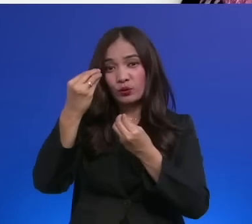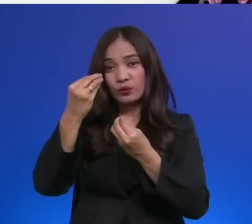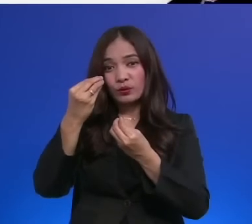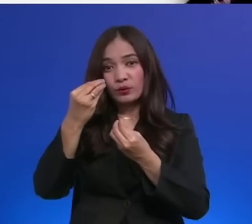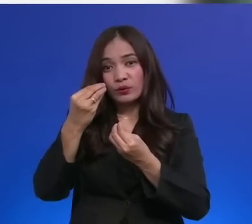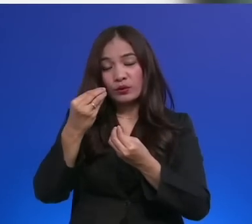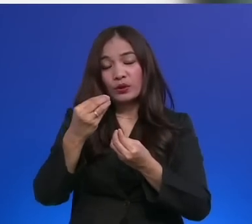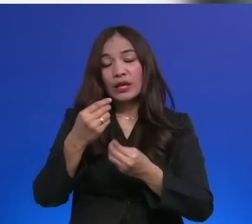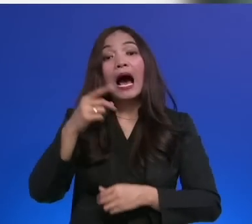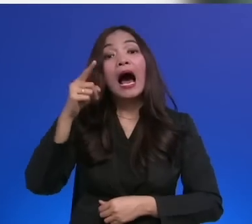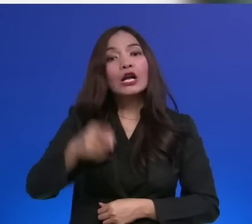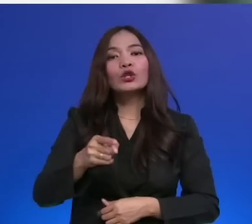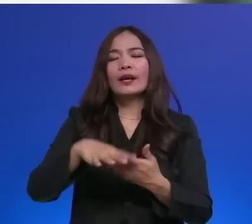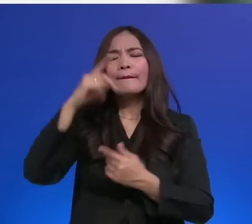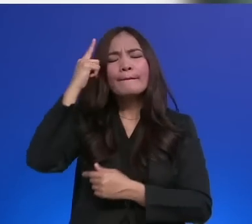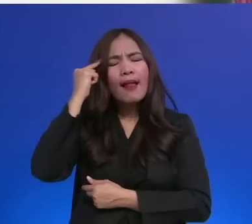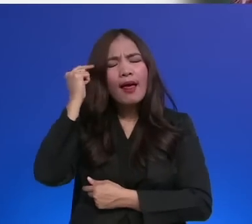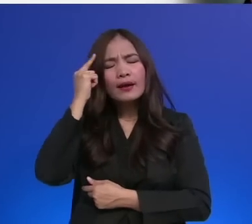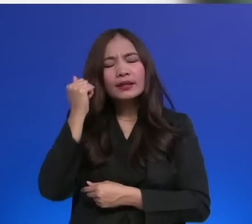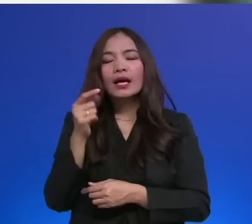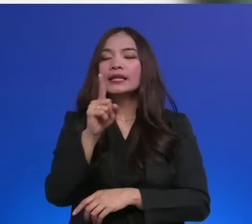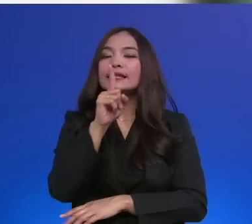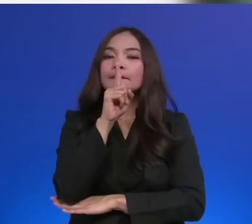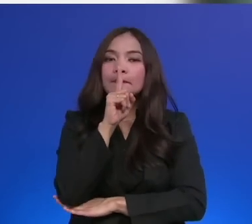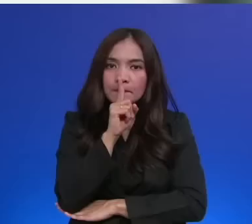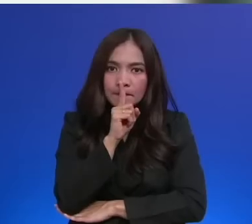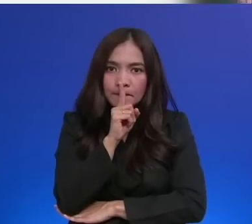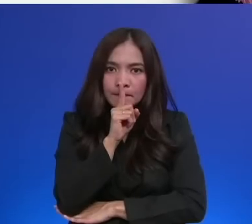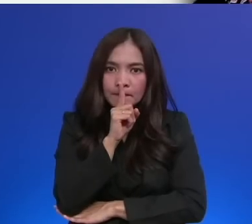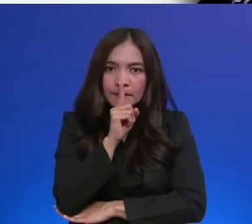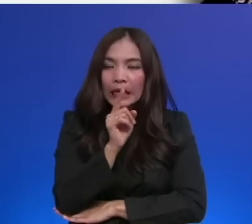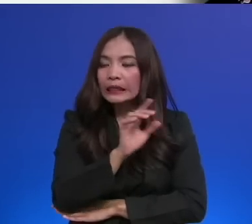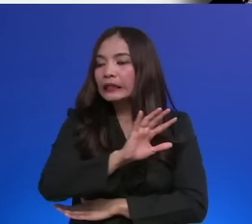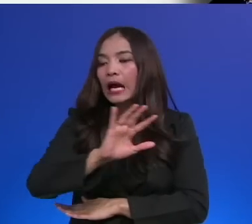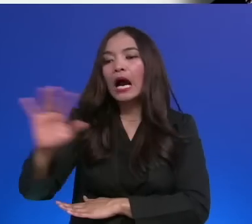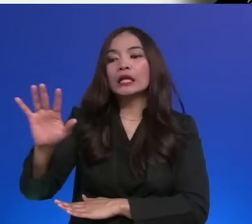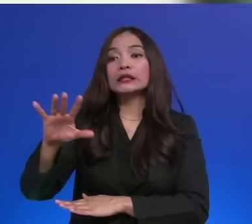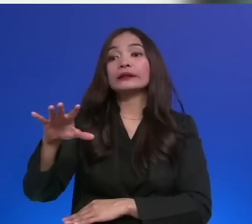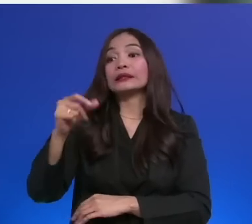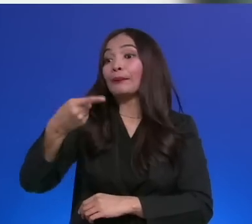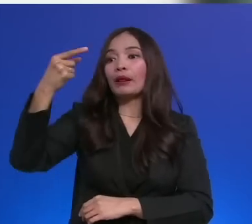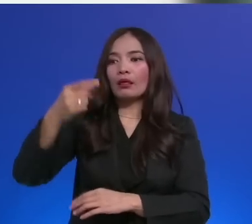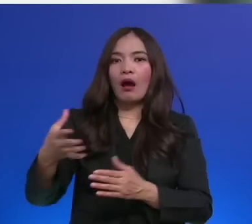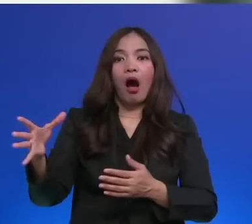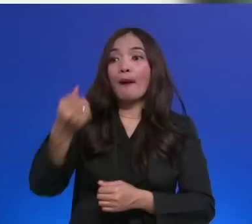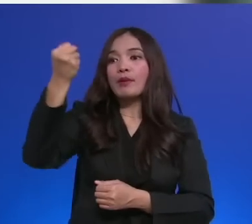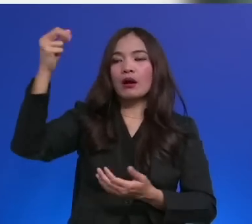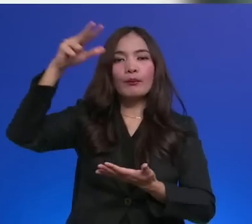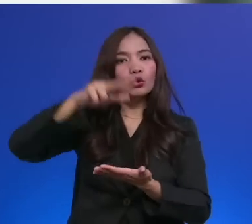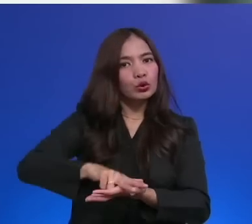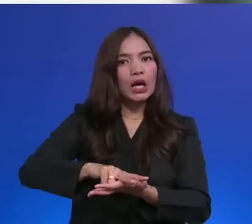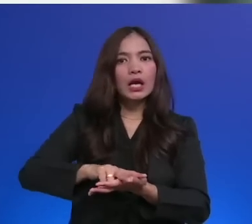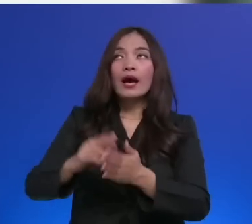kita belajar diam. Jangan bertindak apa-apa, ya, sampai Tuhan memberi